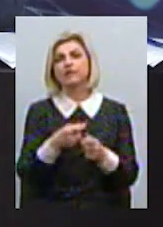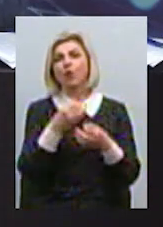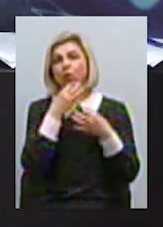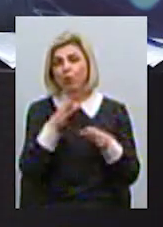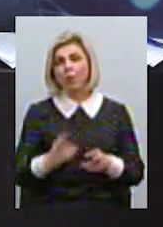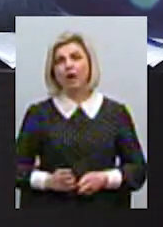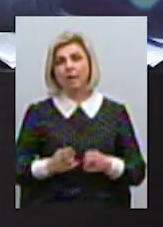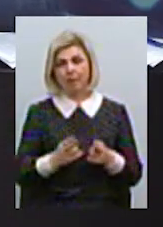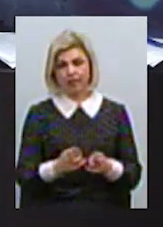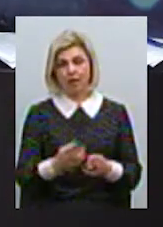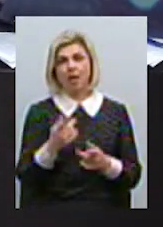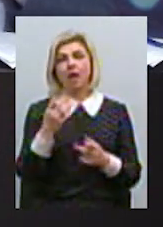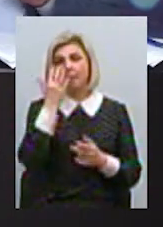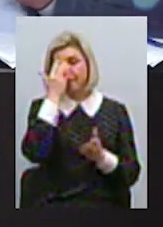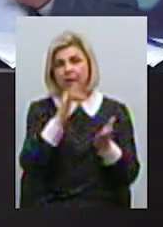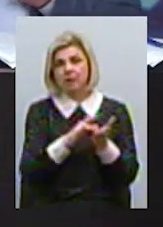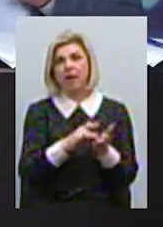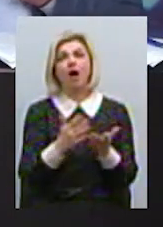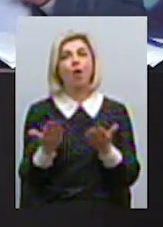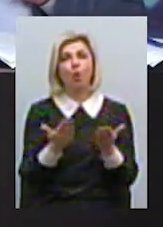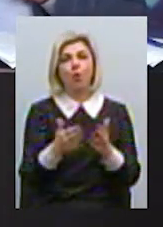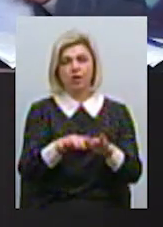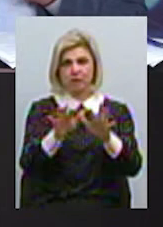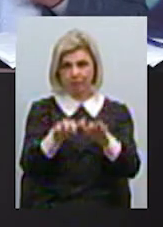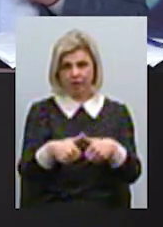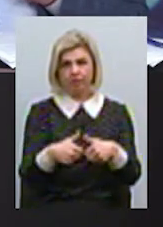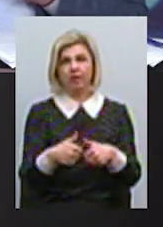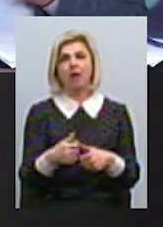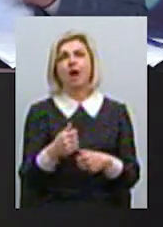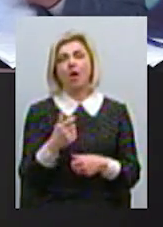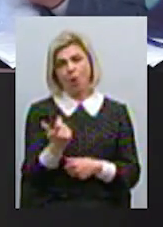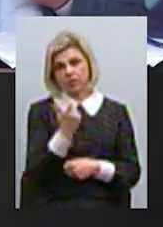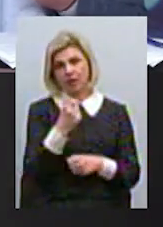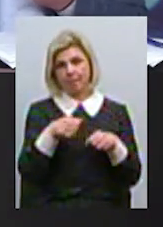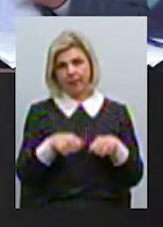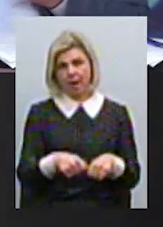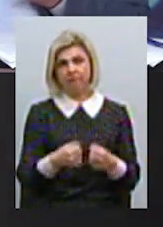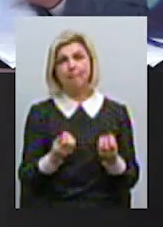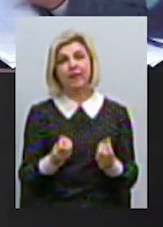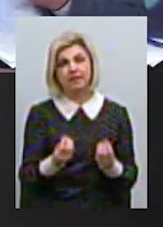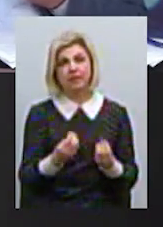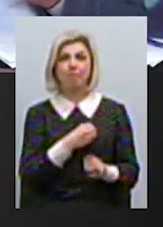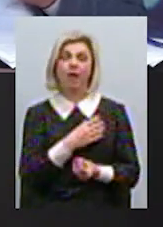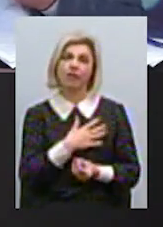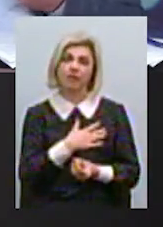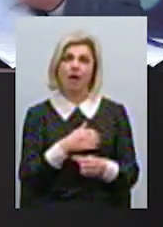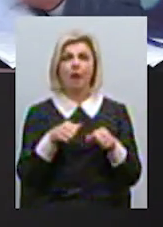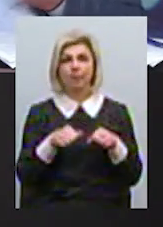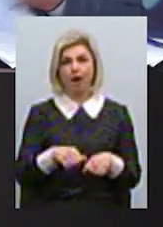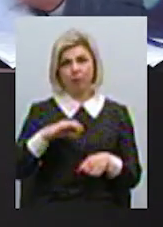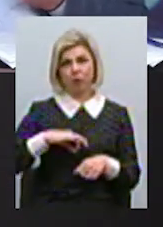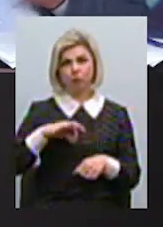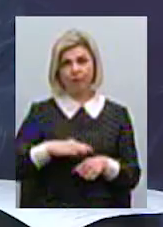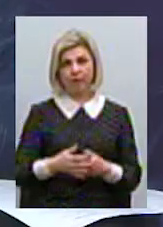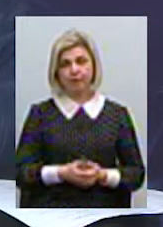злочин, метою якого є відібрання корпоративних прав, бізнесу, майна, прав користування.